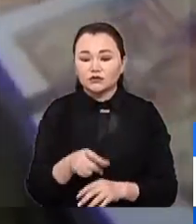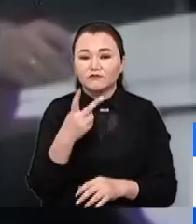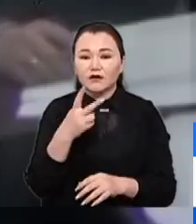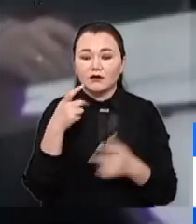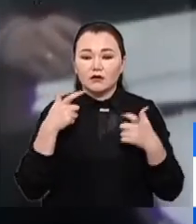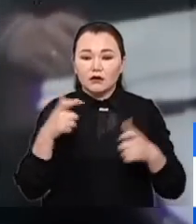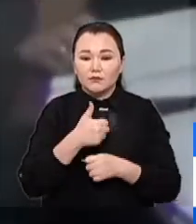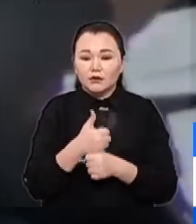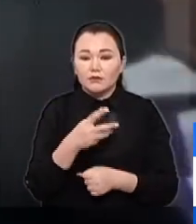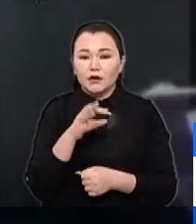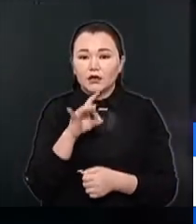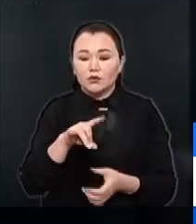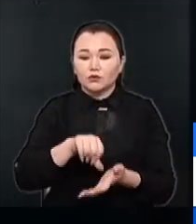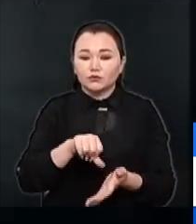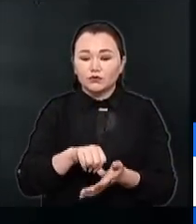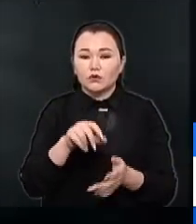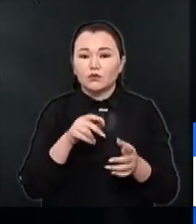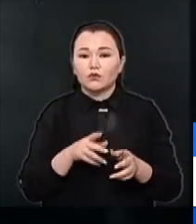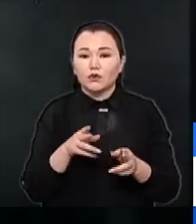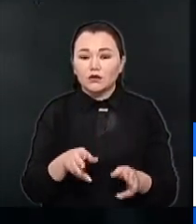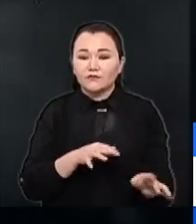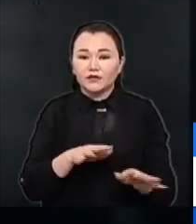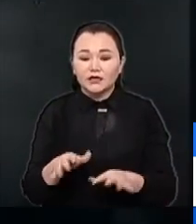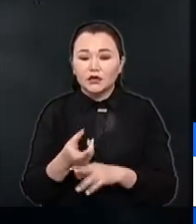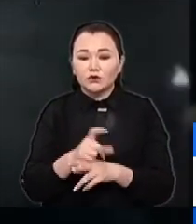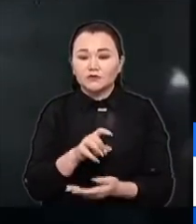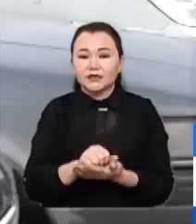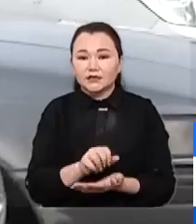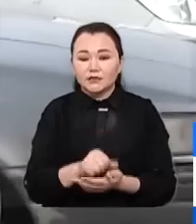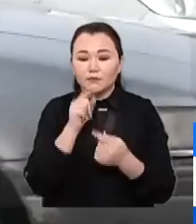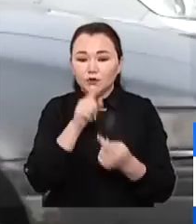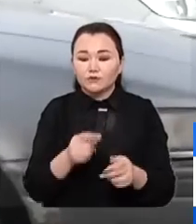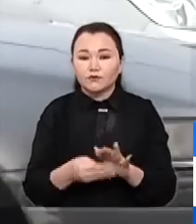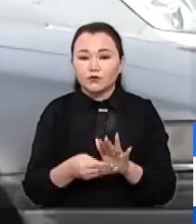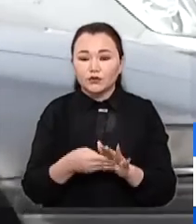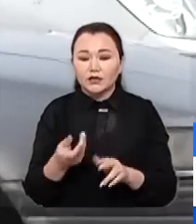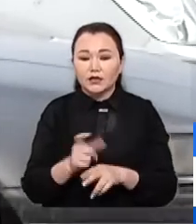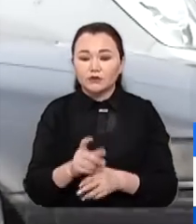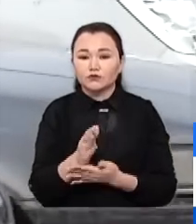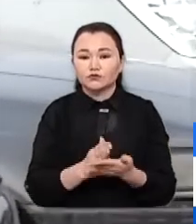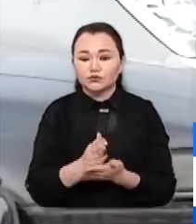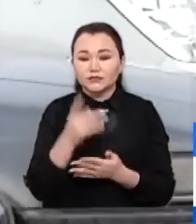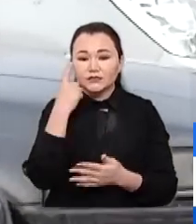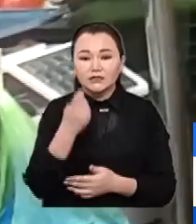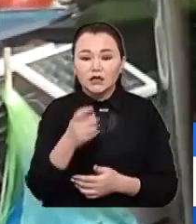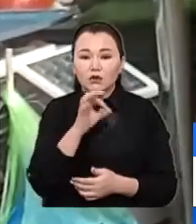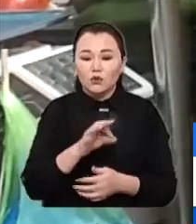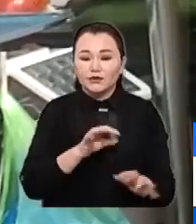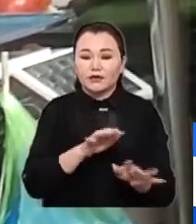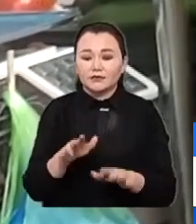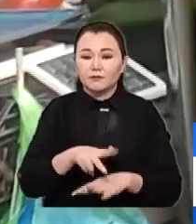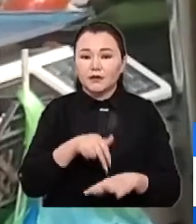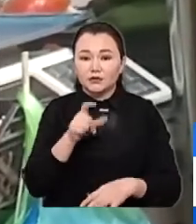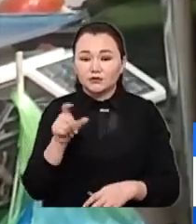капитана и Майор стали фигурантами уголовного дела которым занялся антикор в эту службу сигналы о деятельности